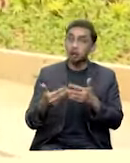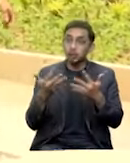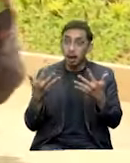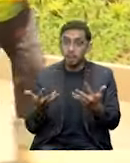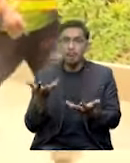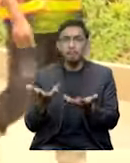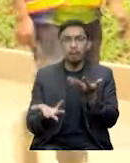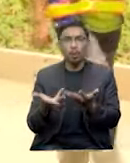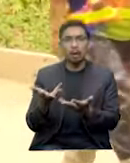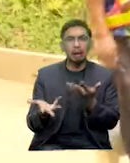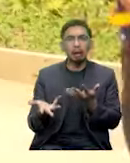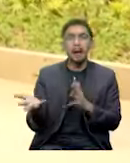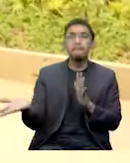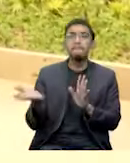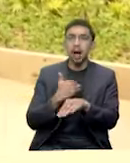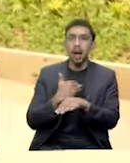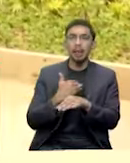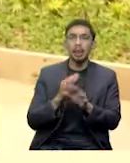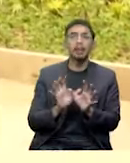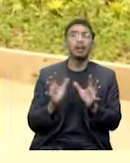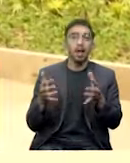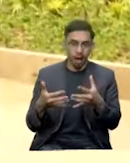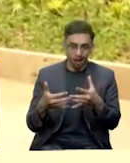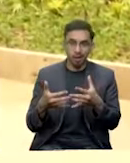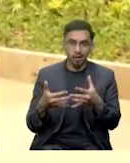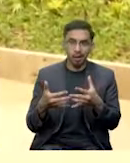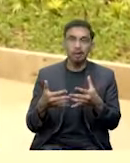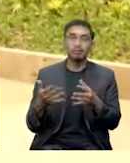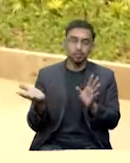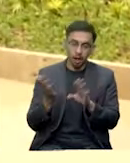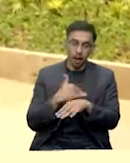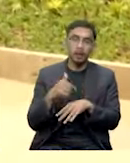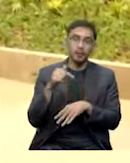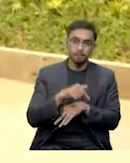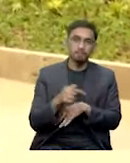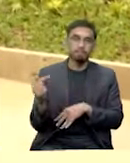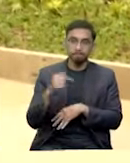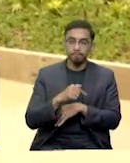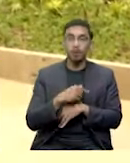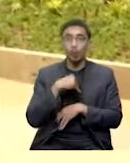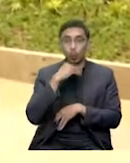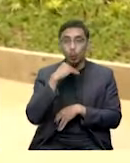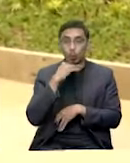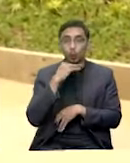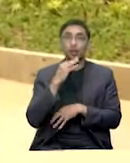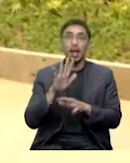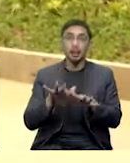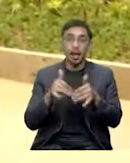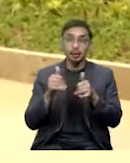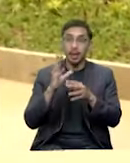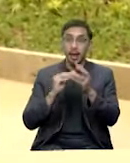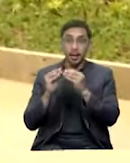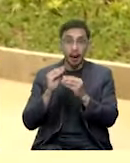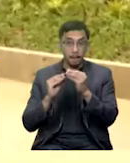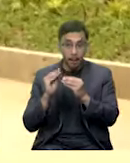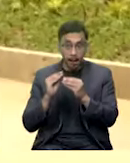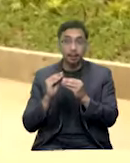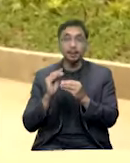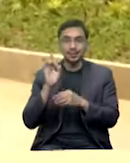ke Ibu Kota Nusantara. Kita akan menunggu bagaimana agenda Rapim TNI Polri bersama Presiden Joko Widodo nantinya